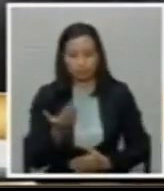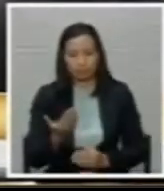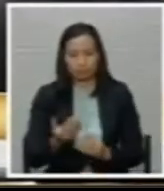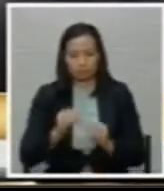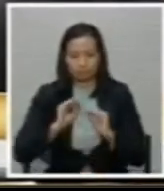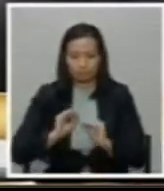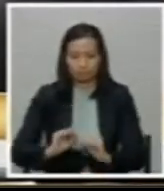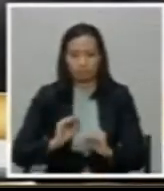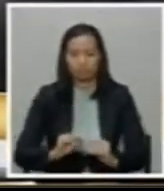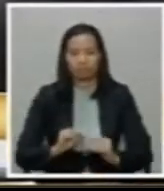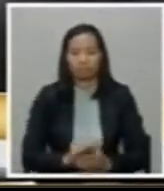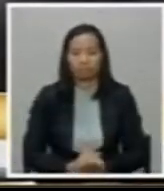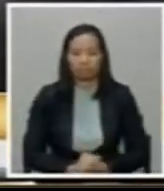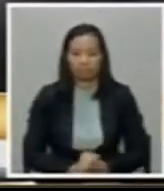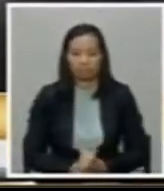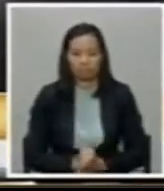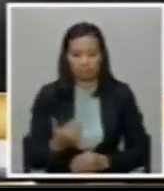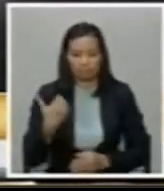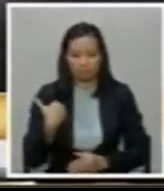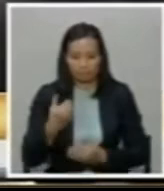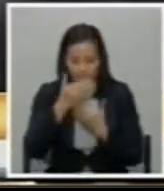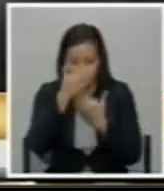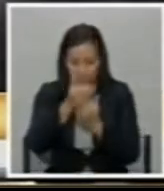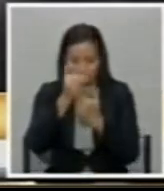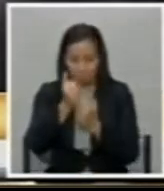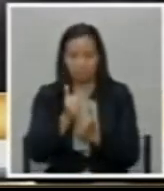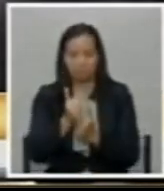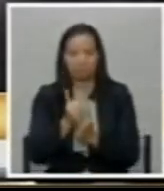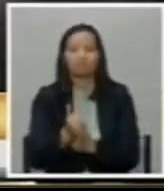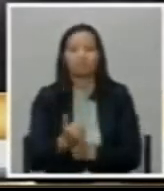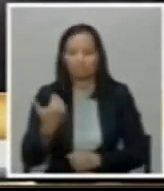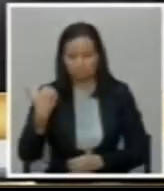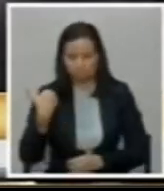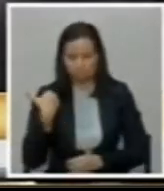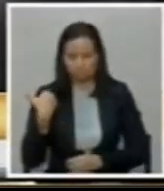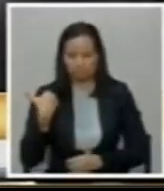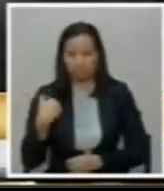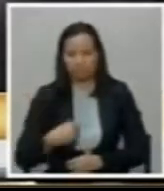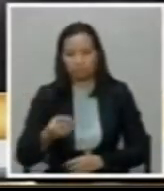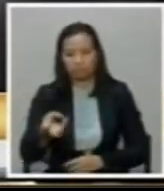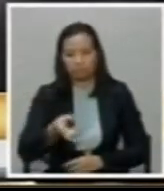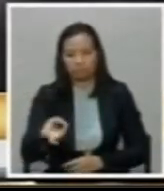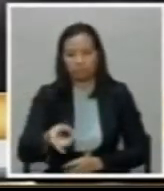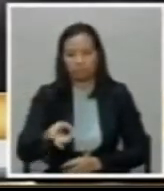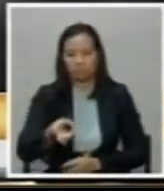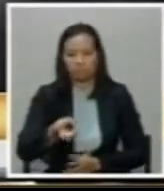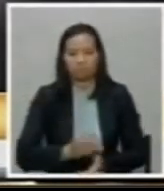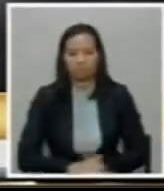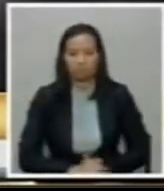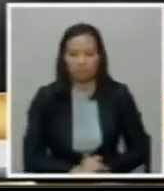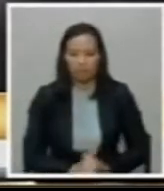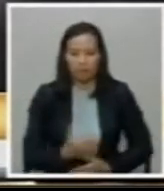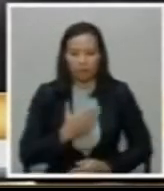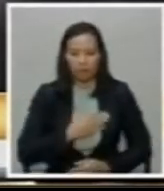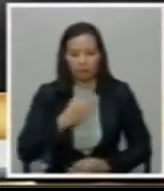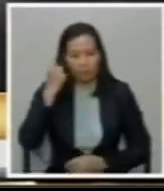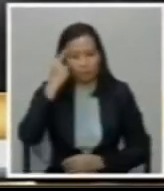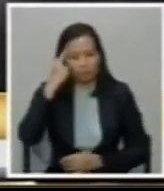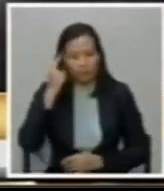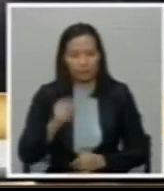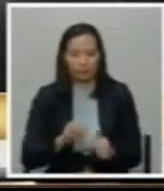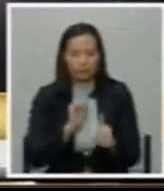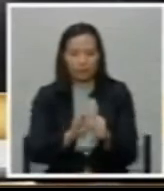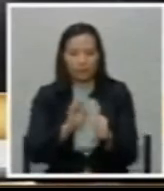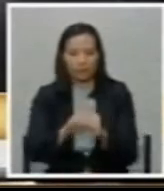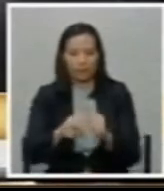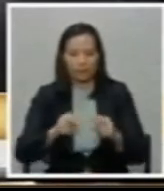ออมเนี่ยยังมีคนสนใจและให้ความใส่ใจเนี่ยน้อยเกินไปนะครับผมจึงเห็นว่าจ